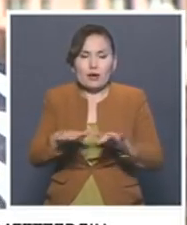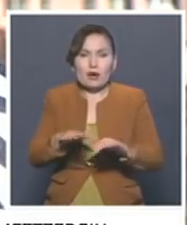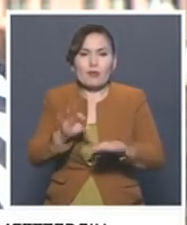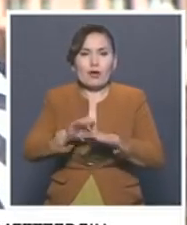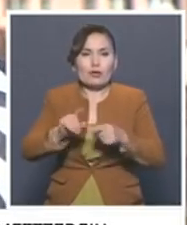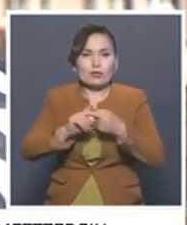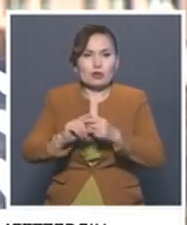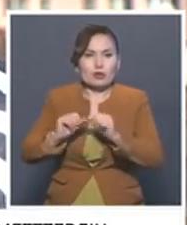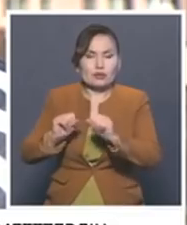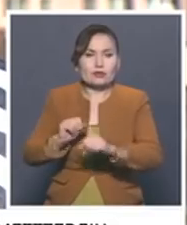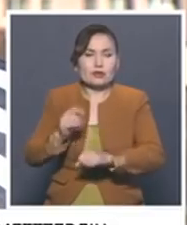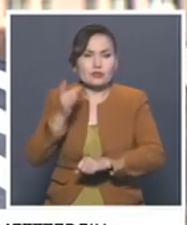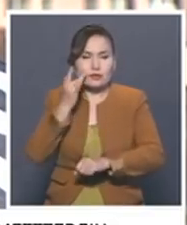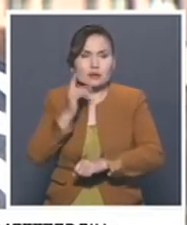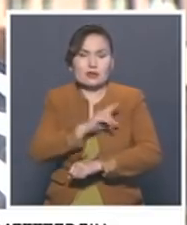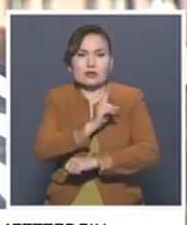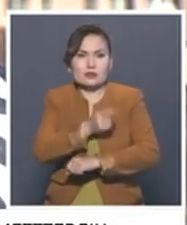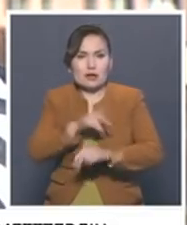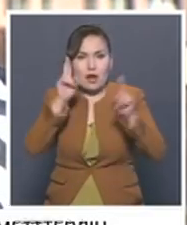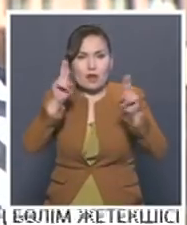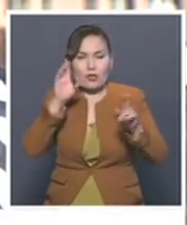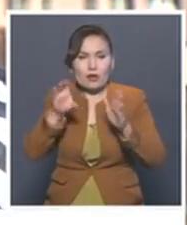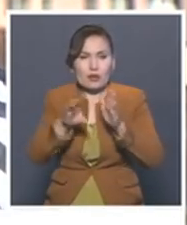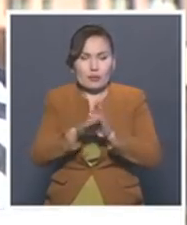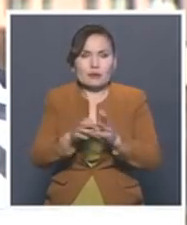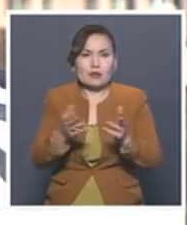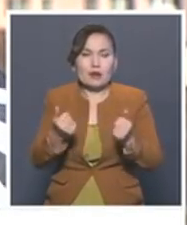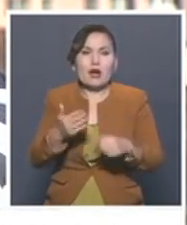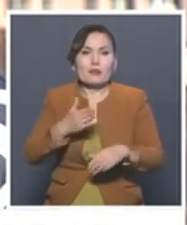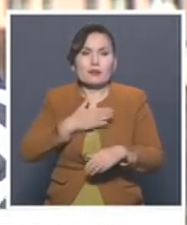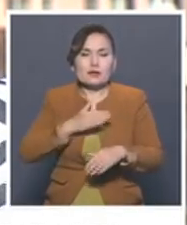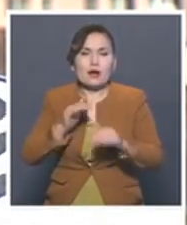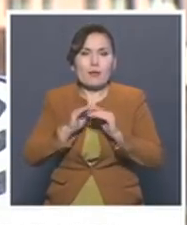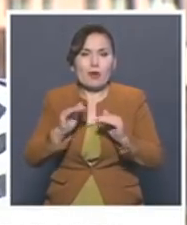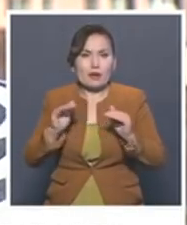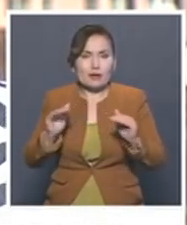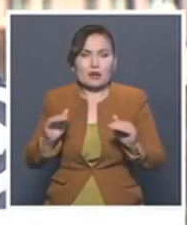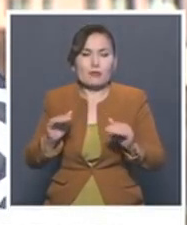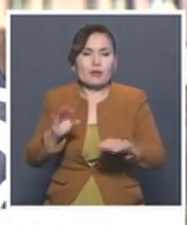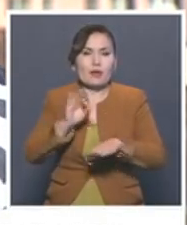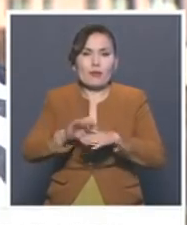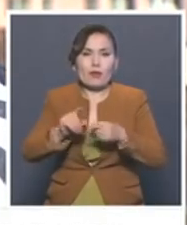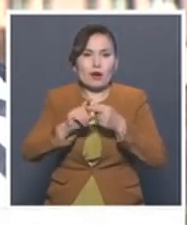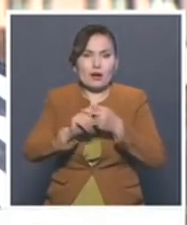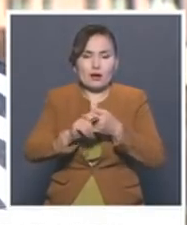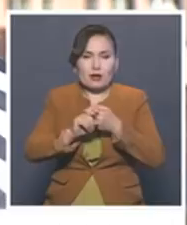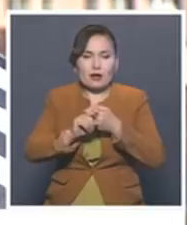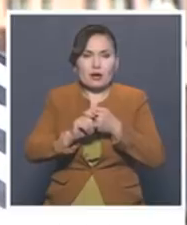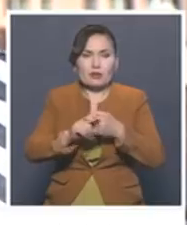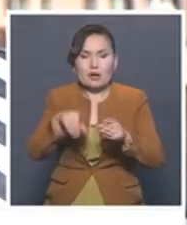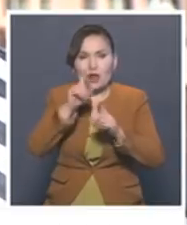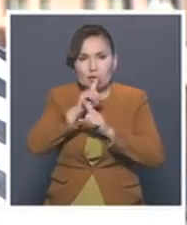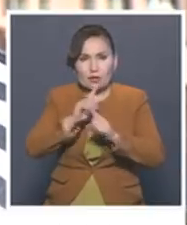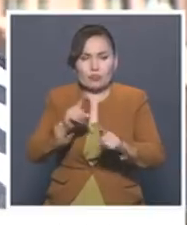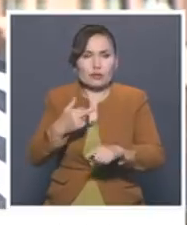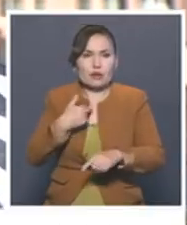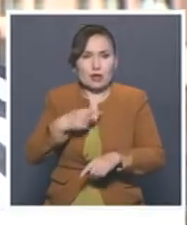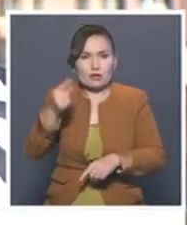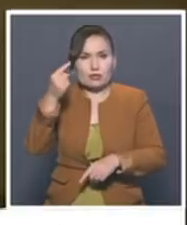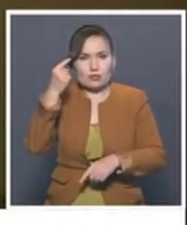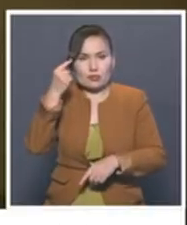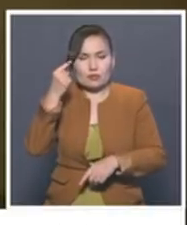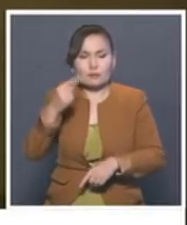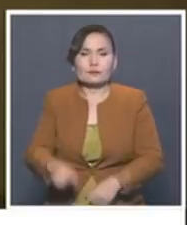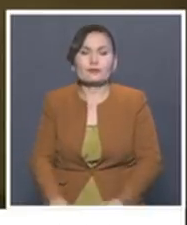күшейтілген санитарлық талаптарды орындаған кезде ойлайым, біздің балаларымыздың арасында ол вирусты жұқтыру қаупі төмен